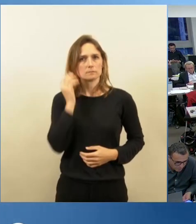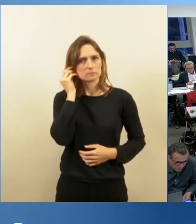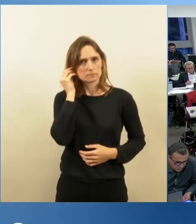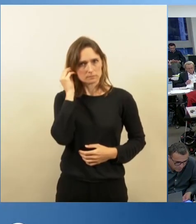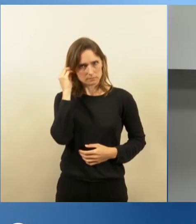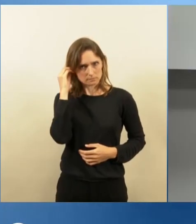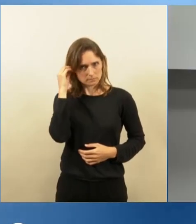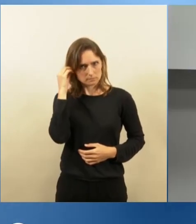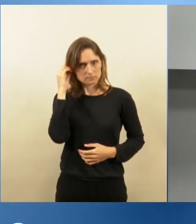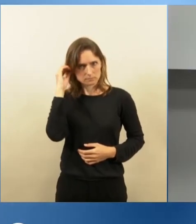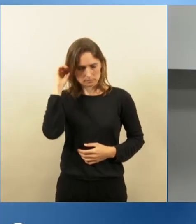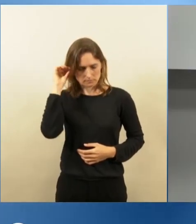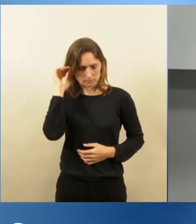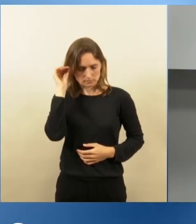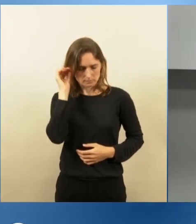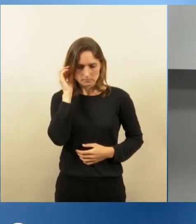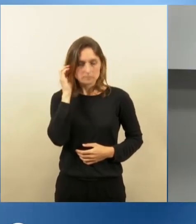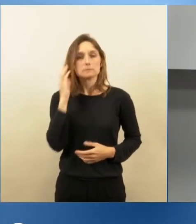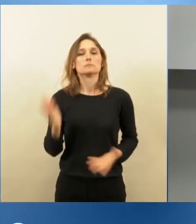madame roche